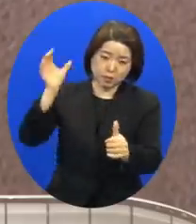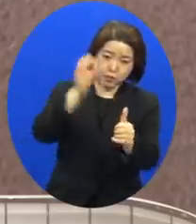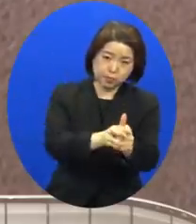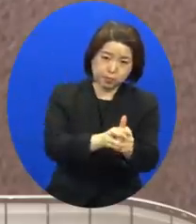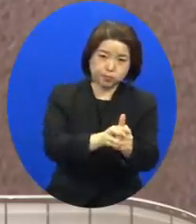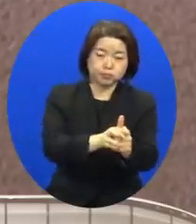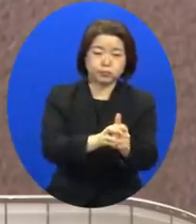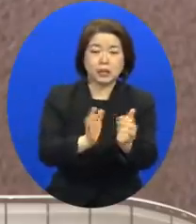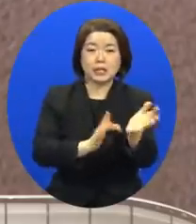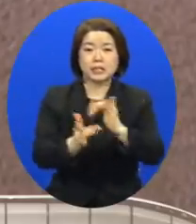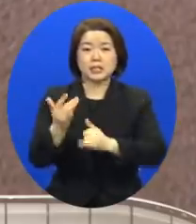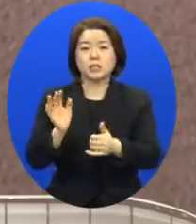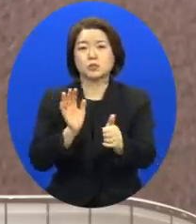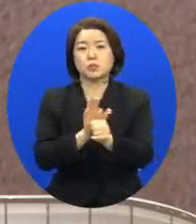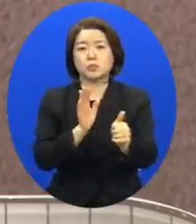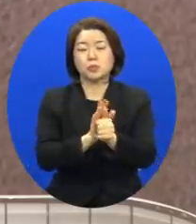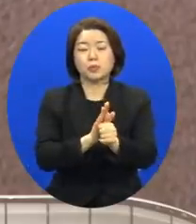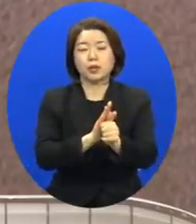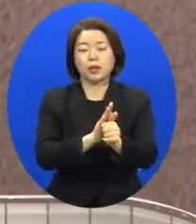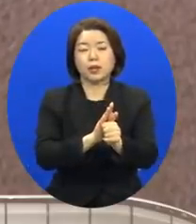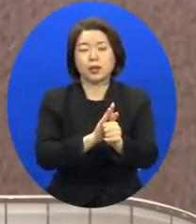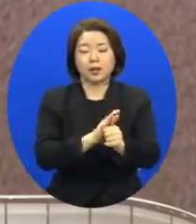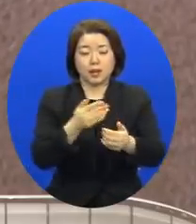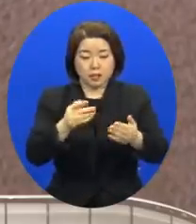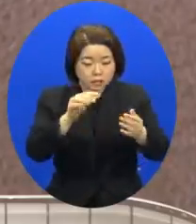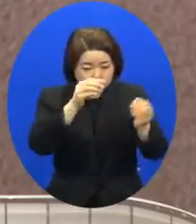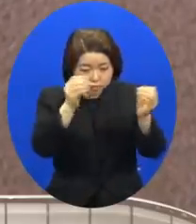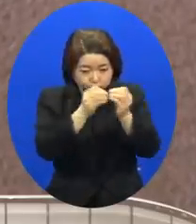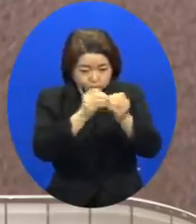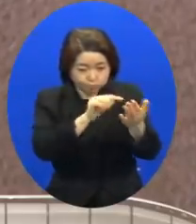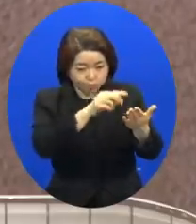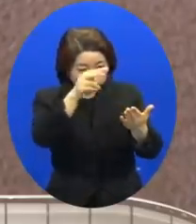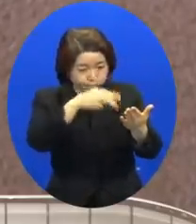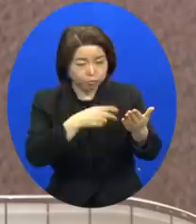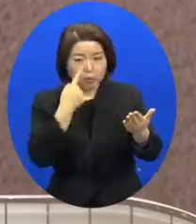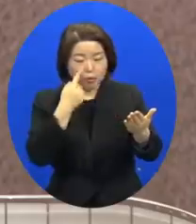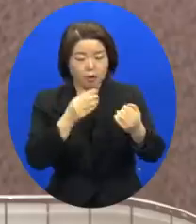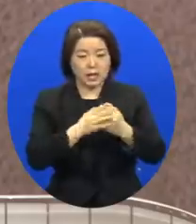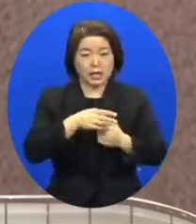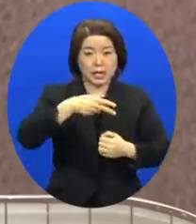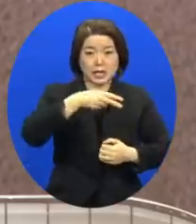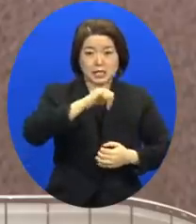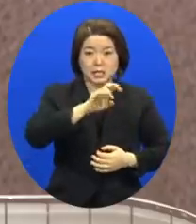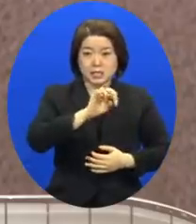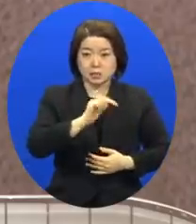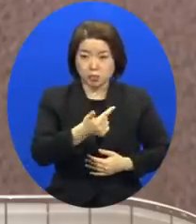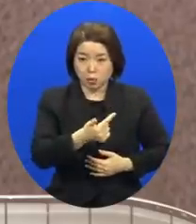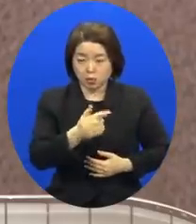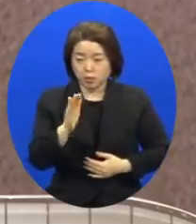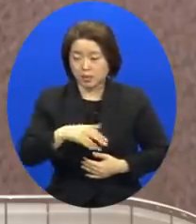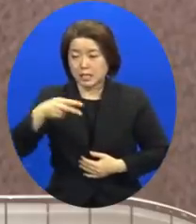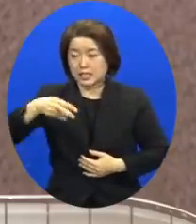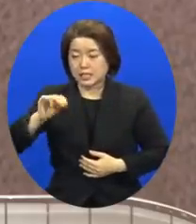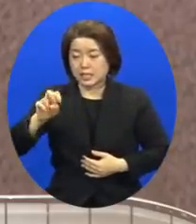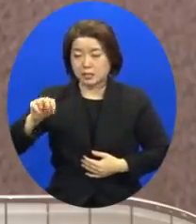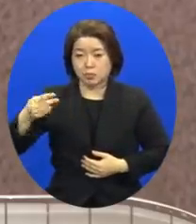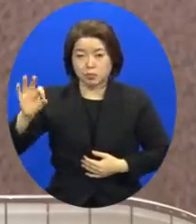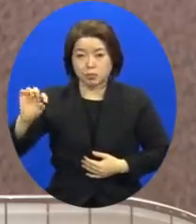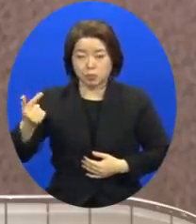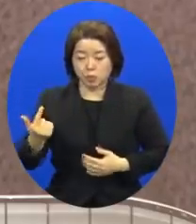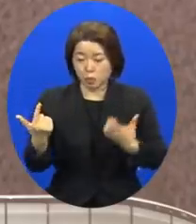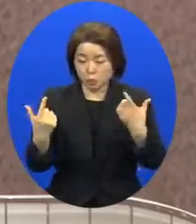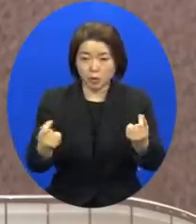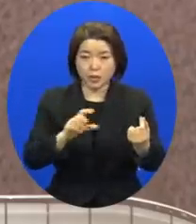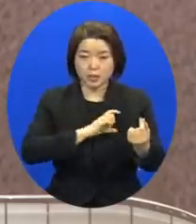구조를 보게 되었다 시몬은 나의 이름 시몬과 같은 것이므로 이 말씀은 나에게 주신 말씀 임을